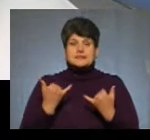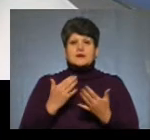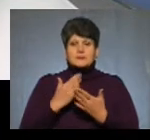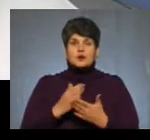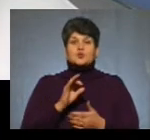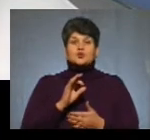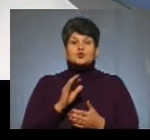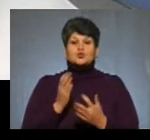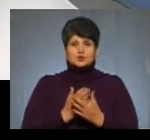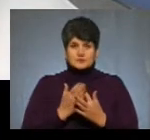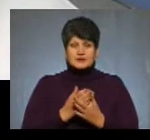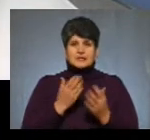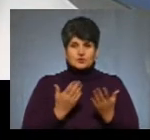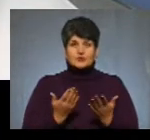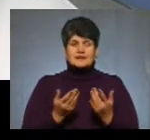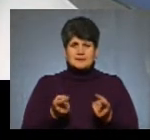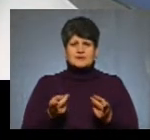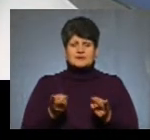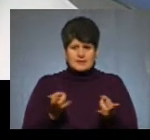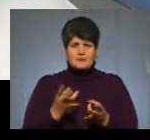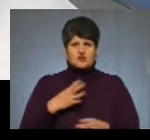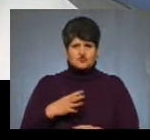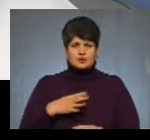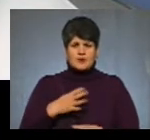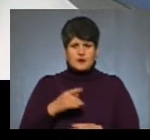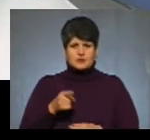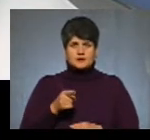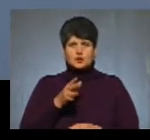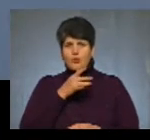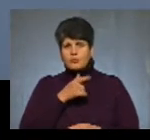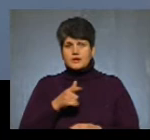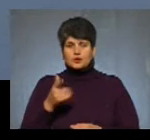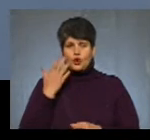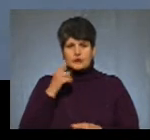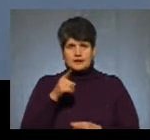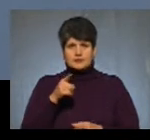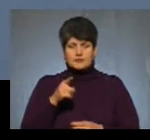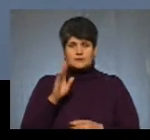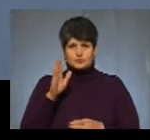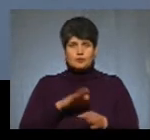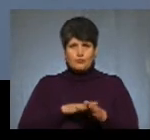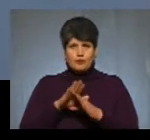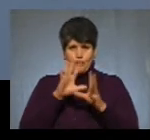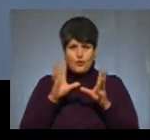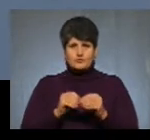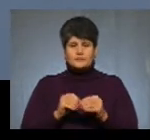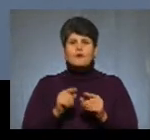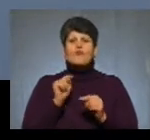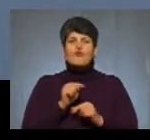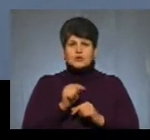користуються субсидіями? Тобто їм залишається чекати того періоду, коли їх охопить повна монетизація? Так,